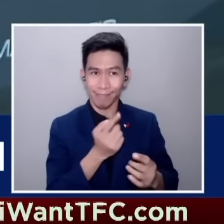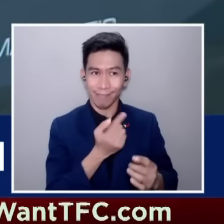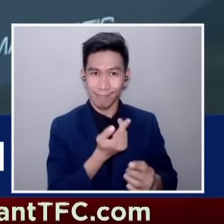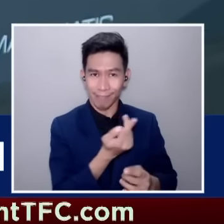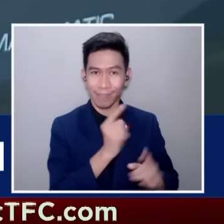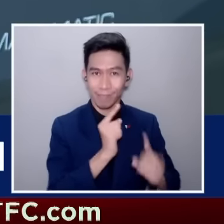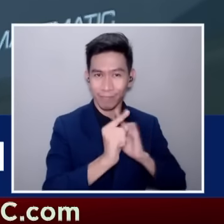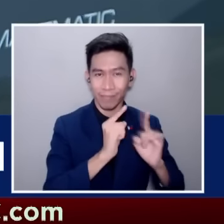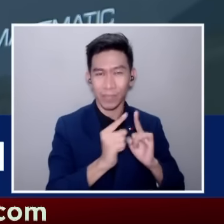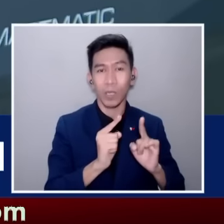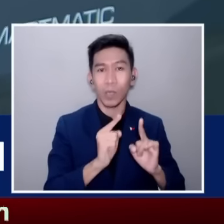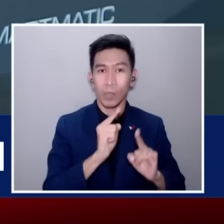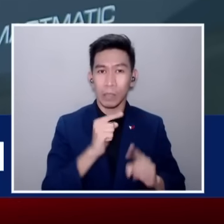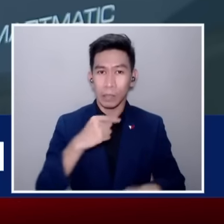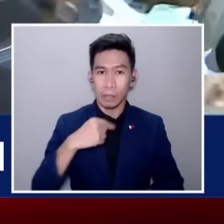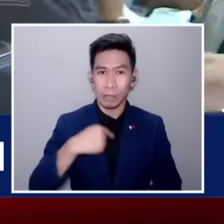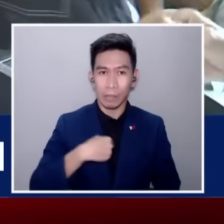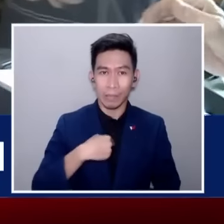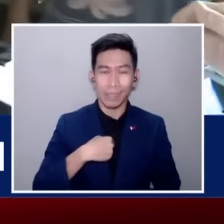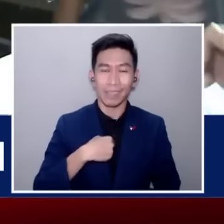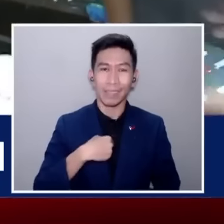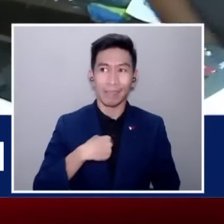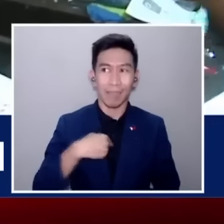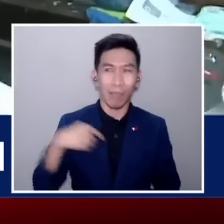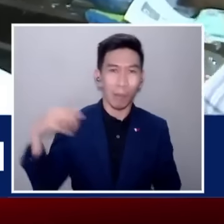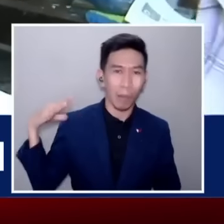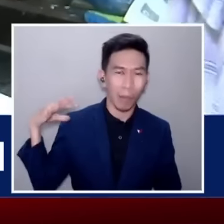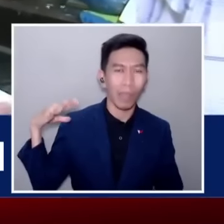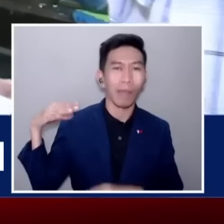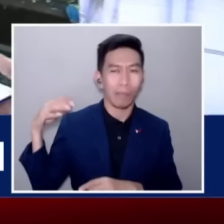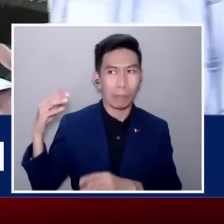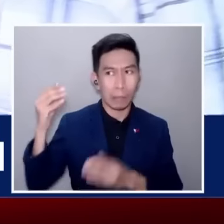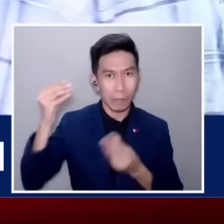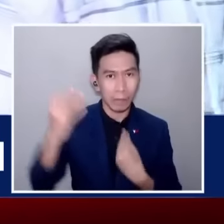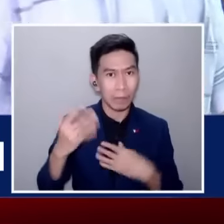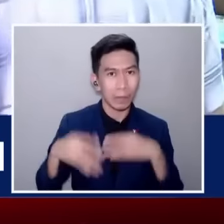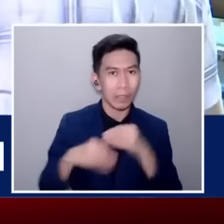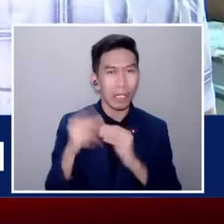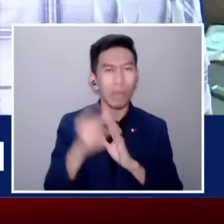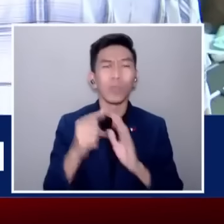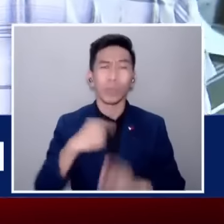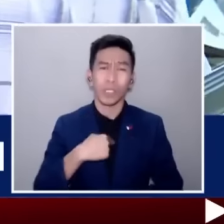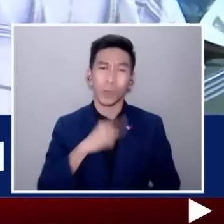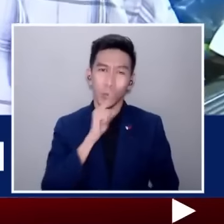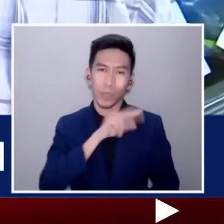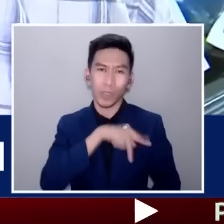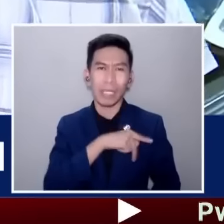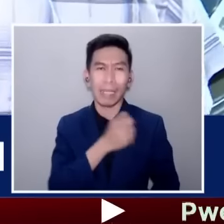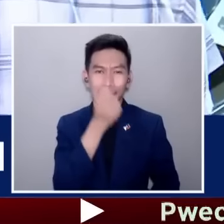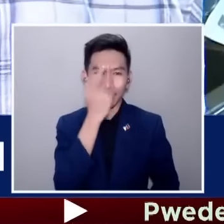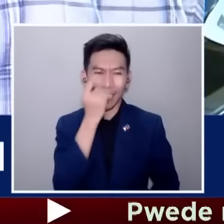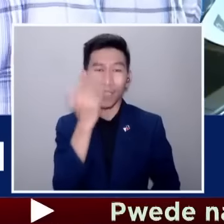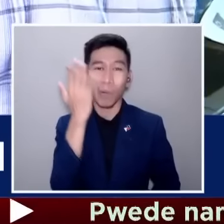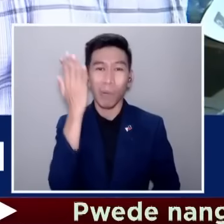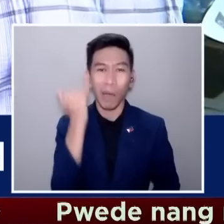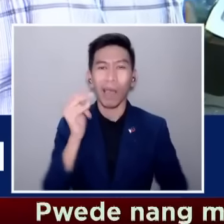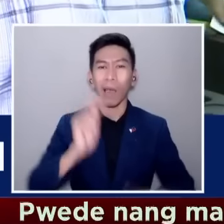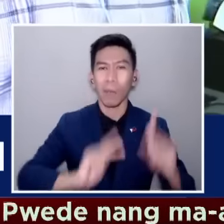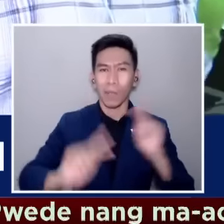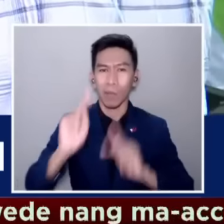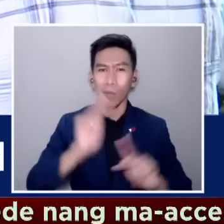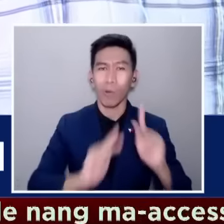po, personally, alam ko na nare-realize ko na kinakailangan yung bagay na yan, lalo't lalo pa na madami tayong mga kababayan ang humabol